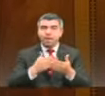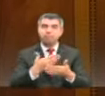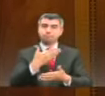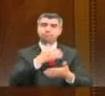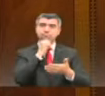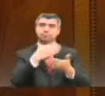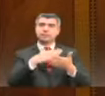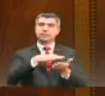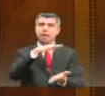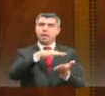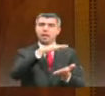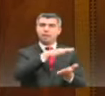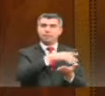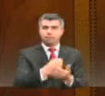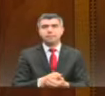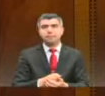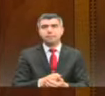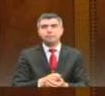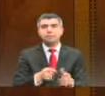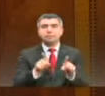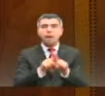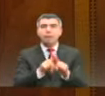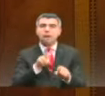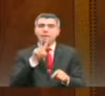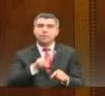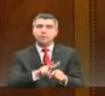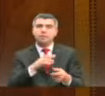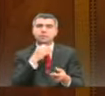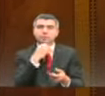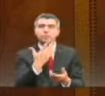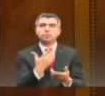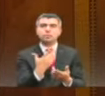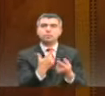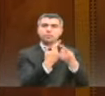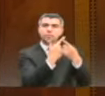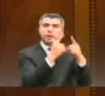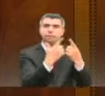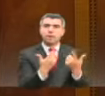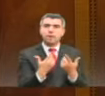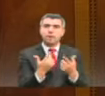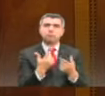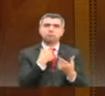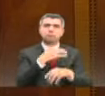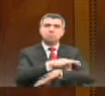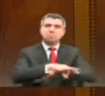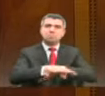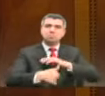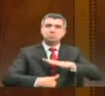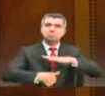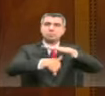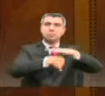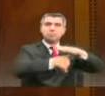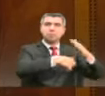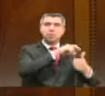القوانين والمساهمة في إرساء عدد من المؤسسات والهيئات الدستورية. كما